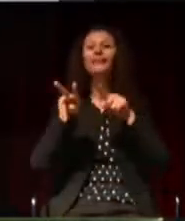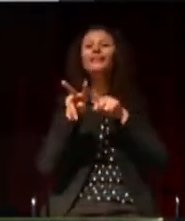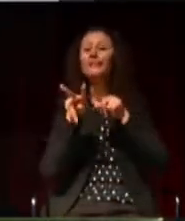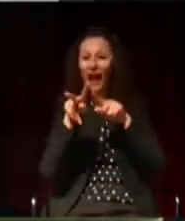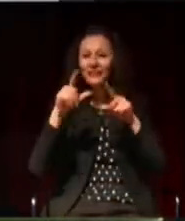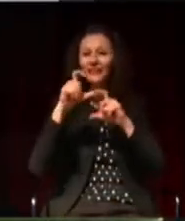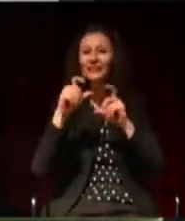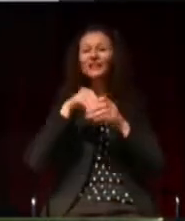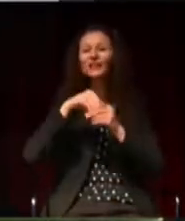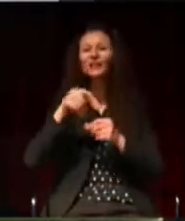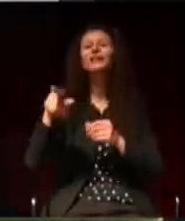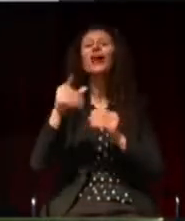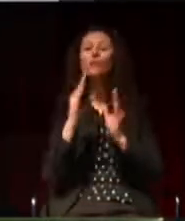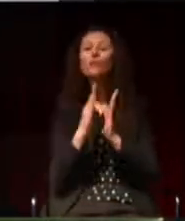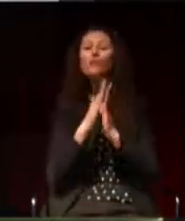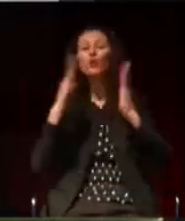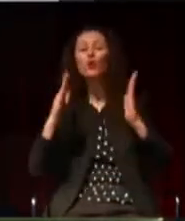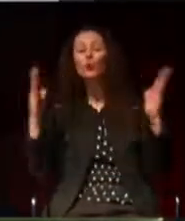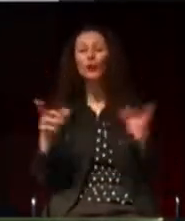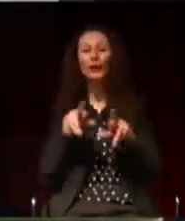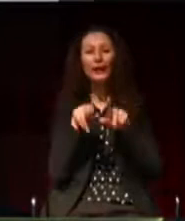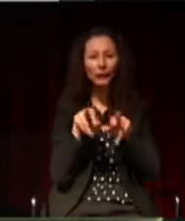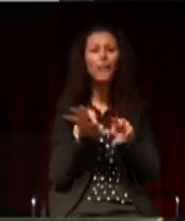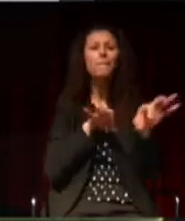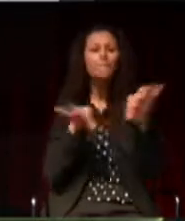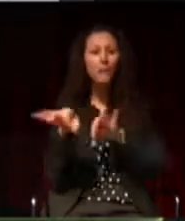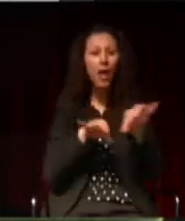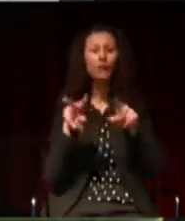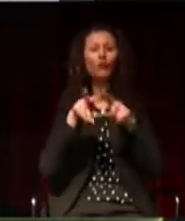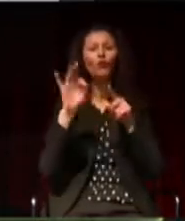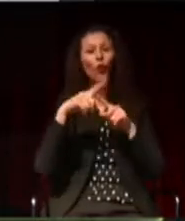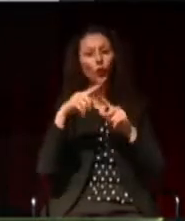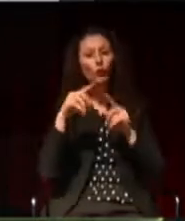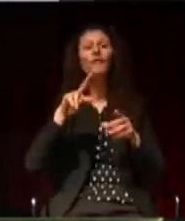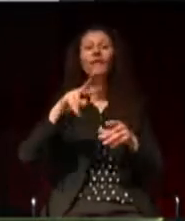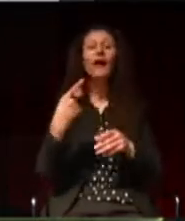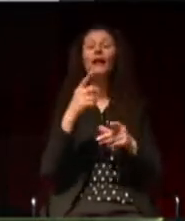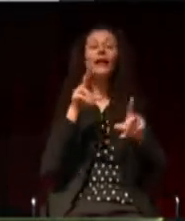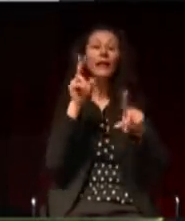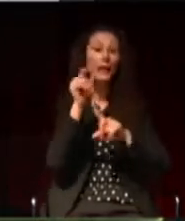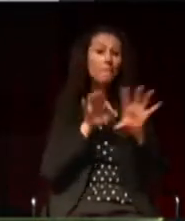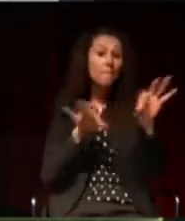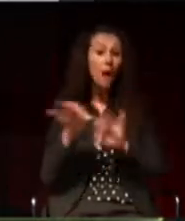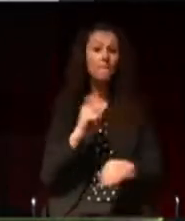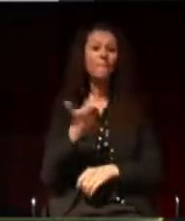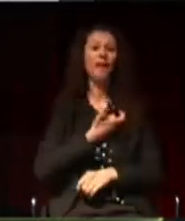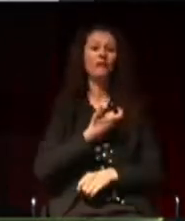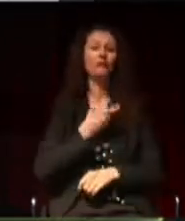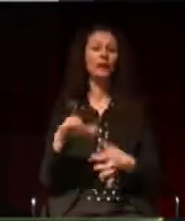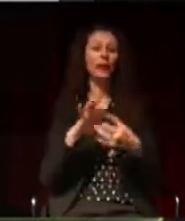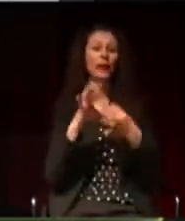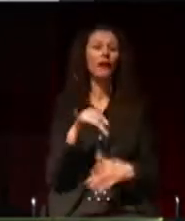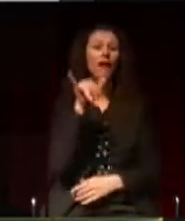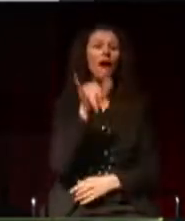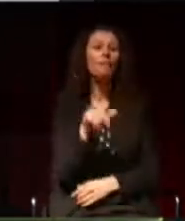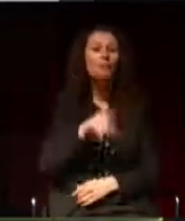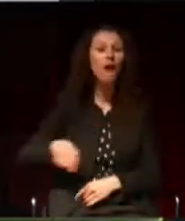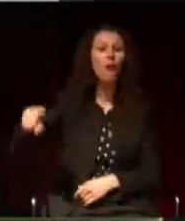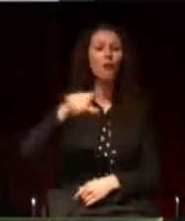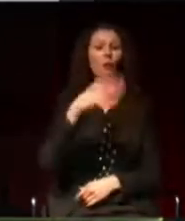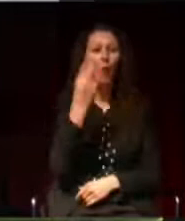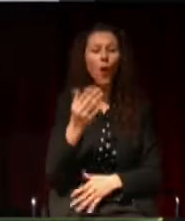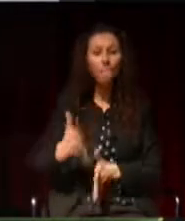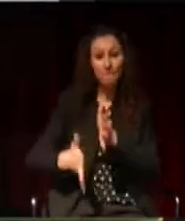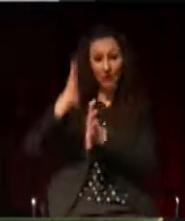kooperatifle taksim büyütülmesi gibi planlar, plan notları veya imar mevzuatıyla verilmiş olan haklarla oluşmuş